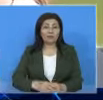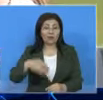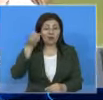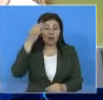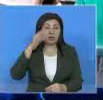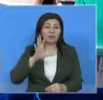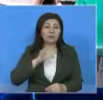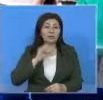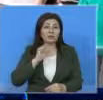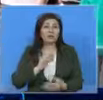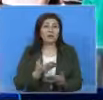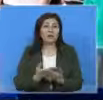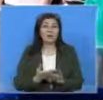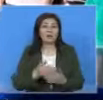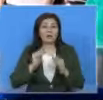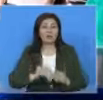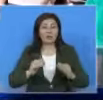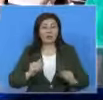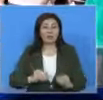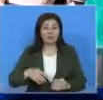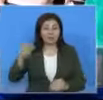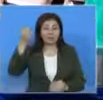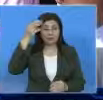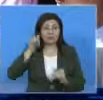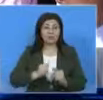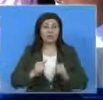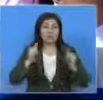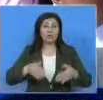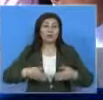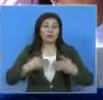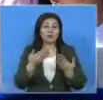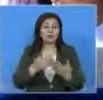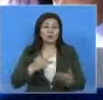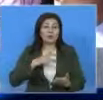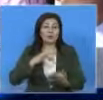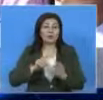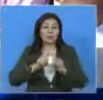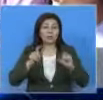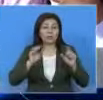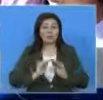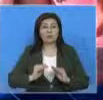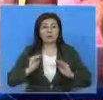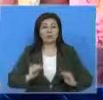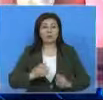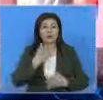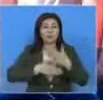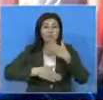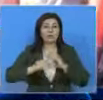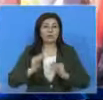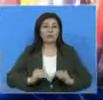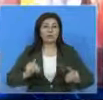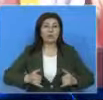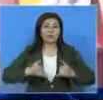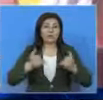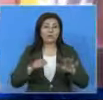Аттар тоже. Балалардың танымын кеңейту үшін кинология орталығы бұған дейін қаладағы мектептердің оқушылары мен мүмкіндігі шектеулі балаларға